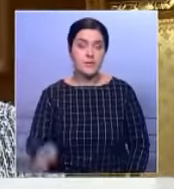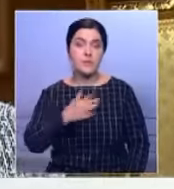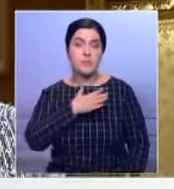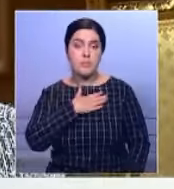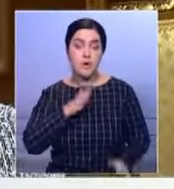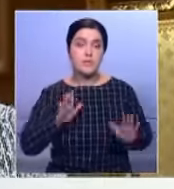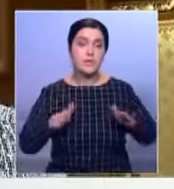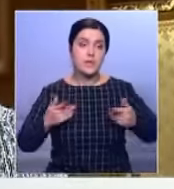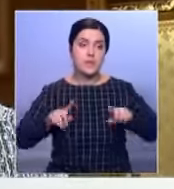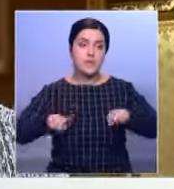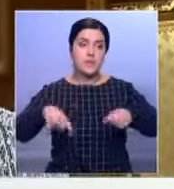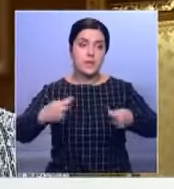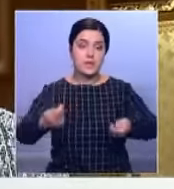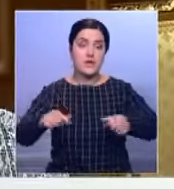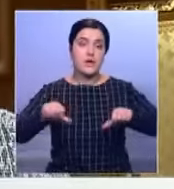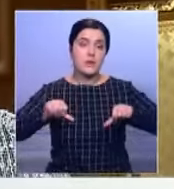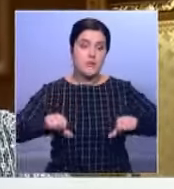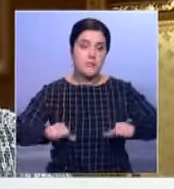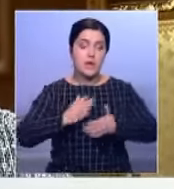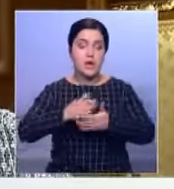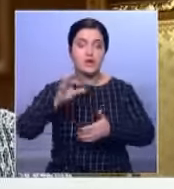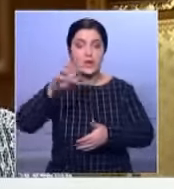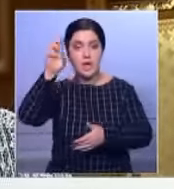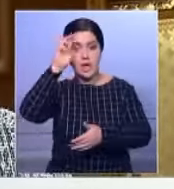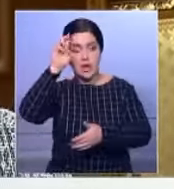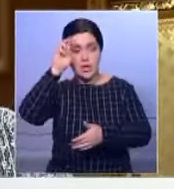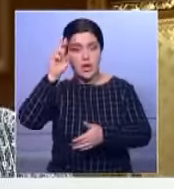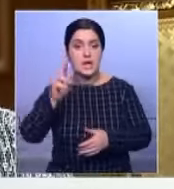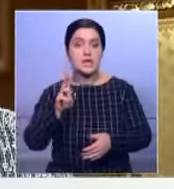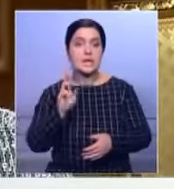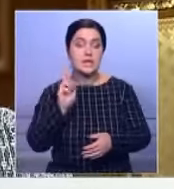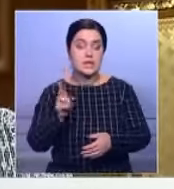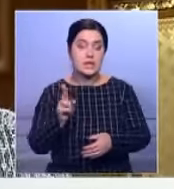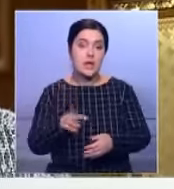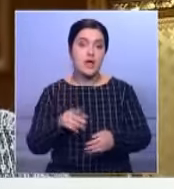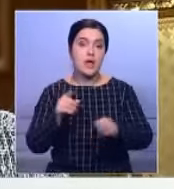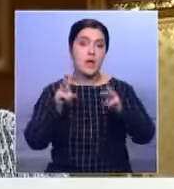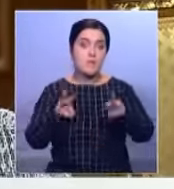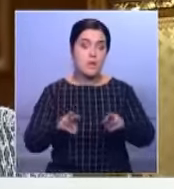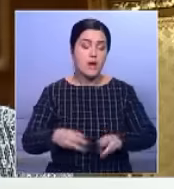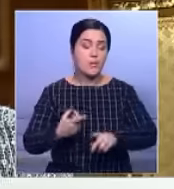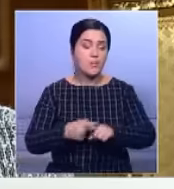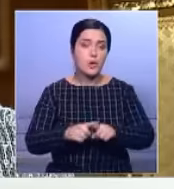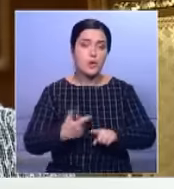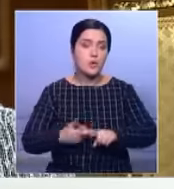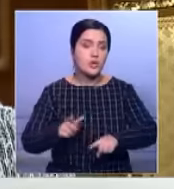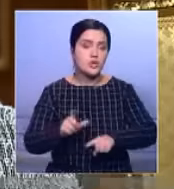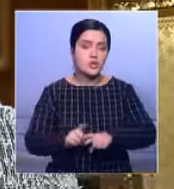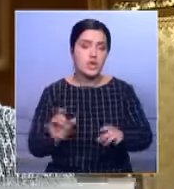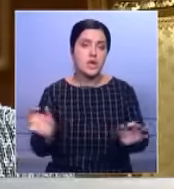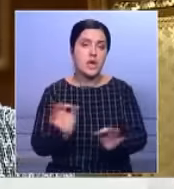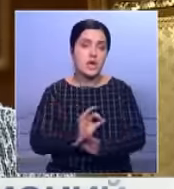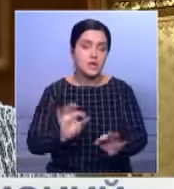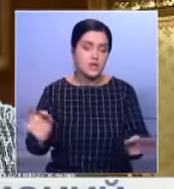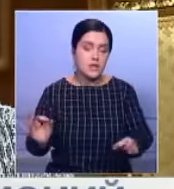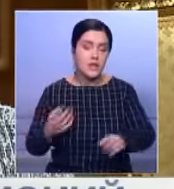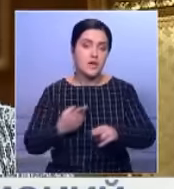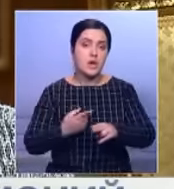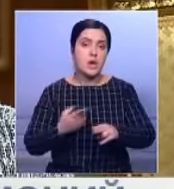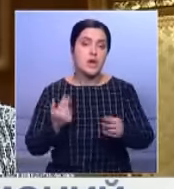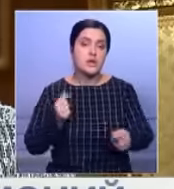предлагаем передать полномочия от главы государства правительства, полномочия, это очень хорошо. Это в основном